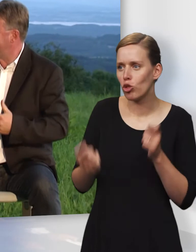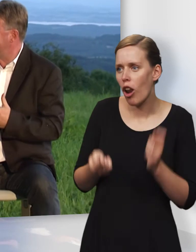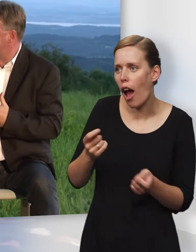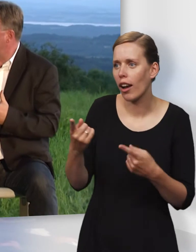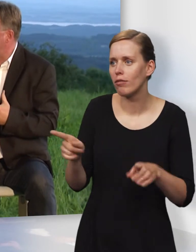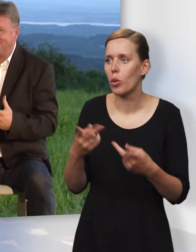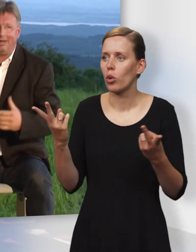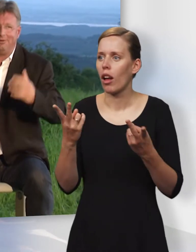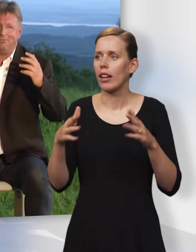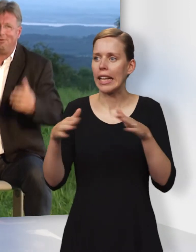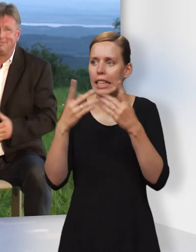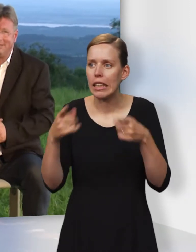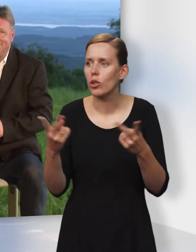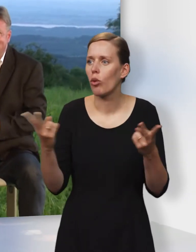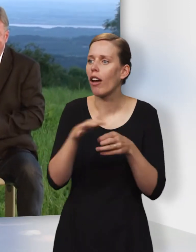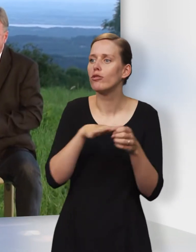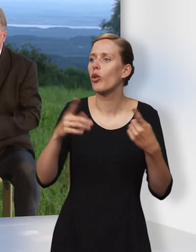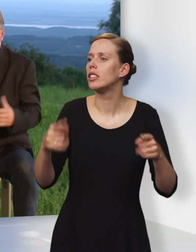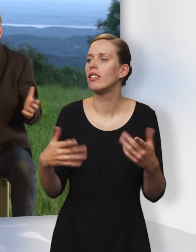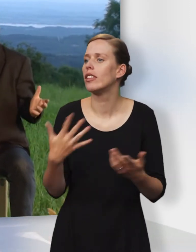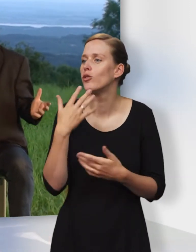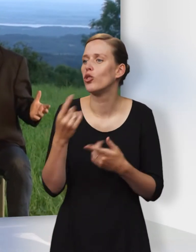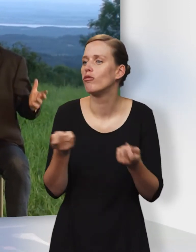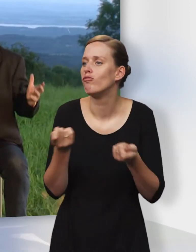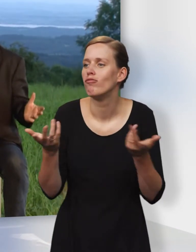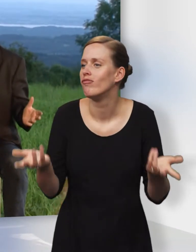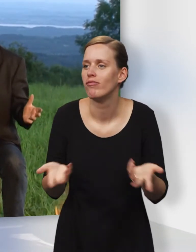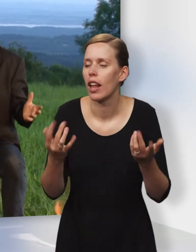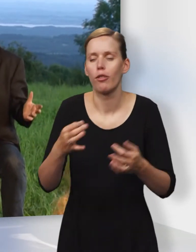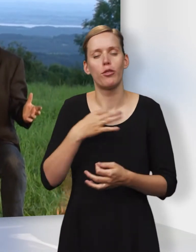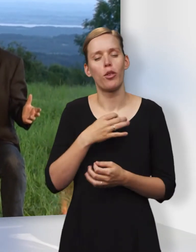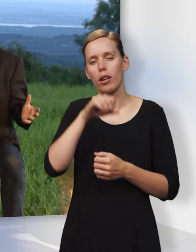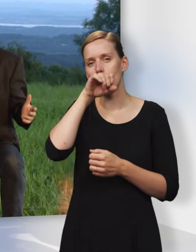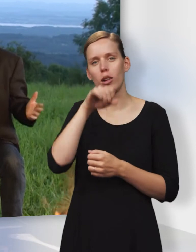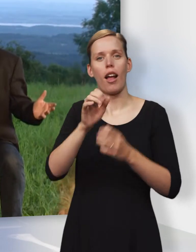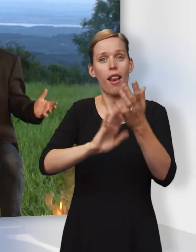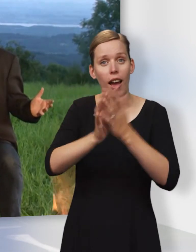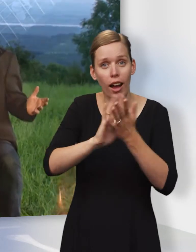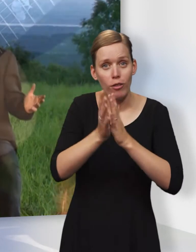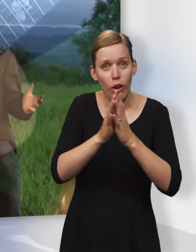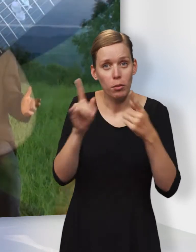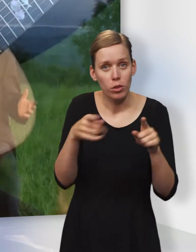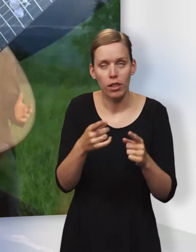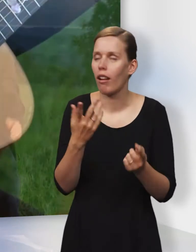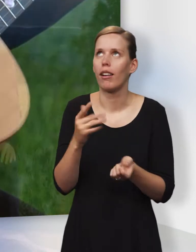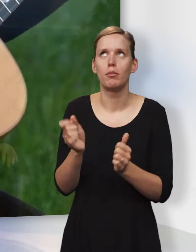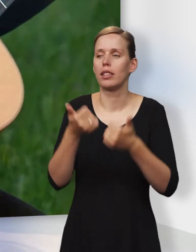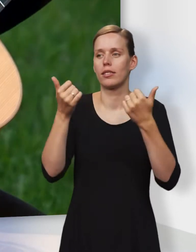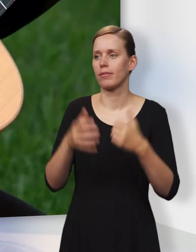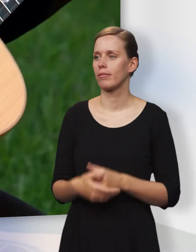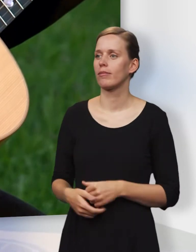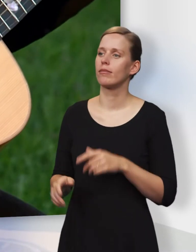ein Kirchenlied oder ein Volkslied, was auch immer. Für mich Musik am Lagerfeuer, das höchste der Gefühle.